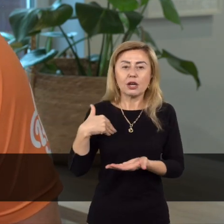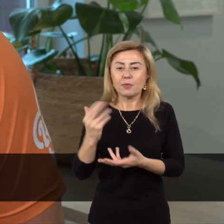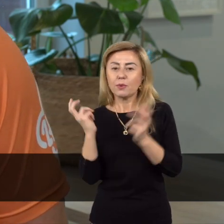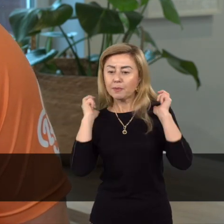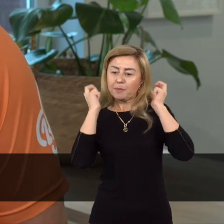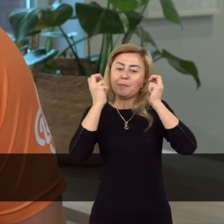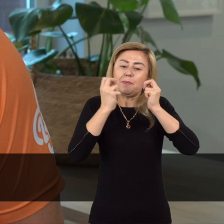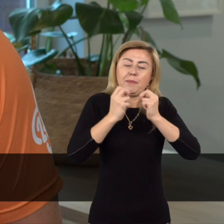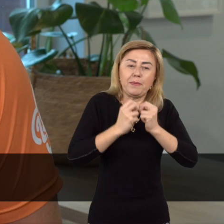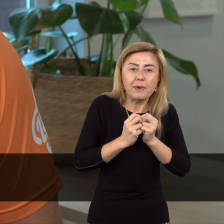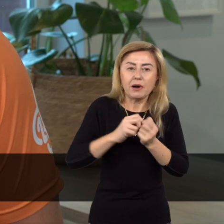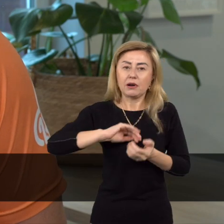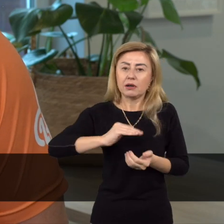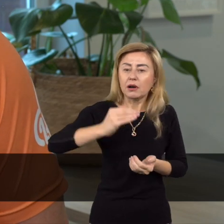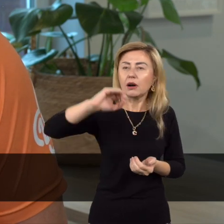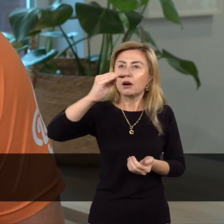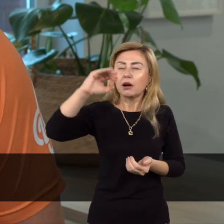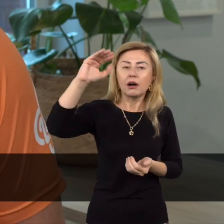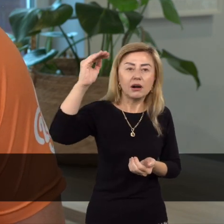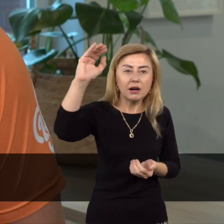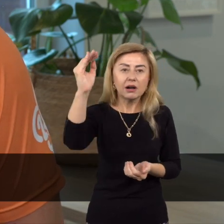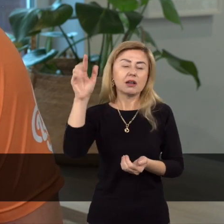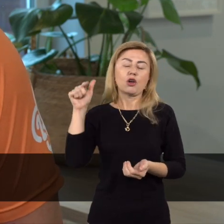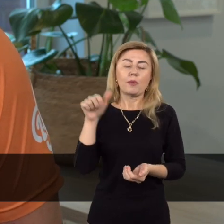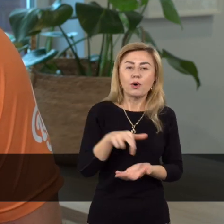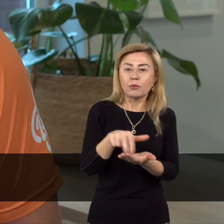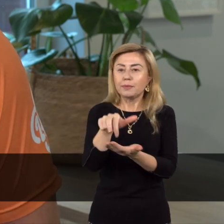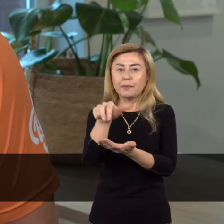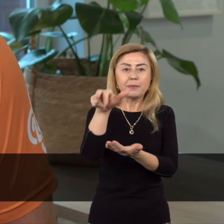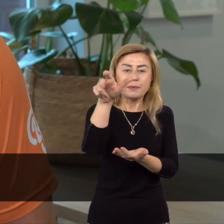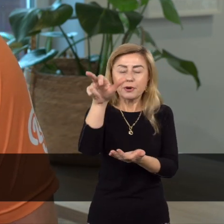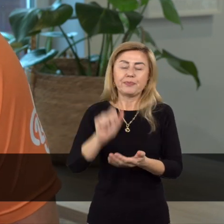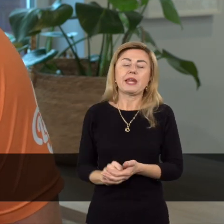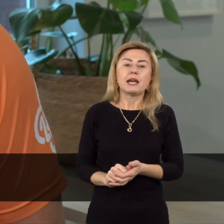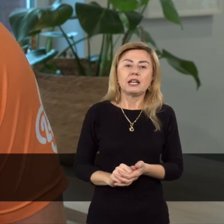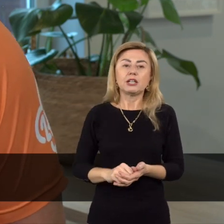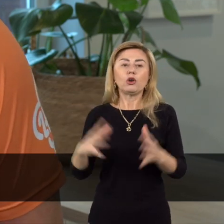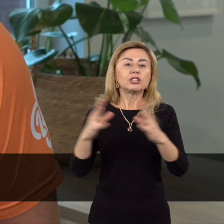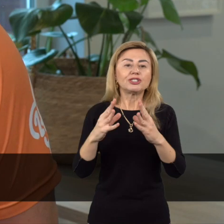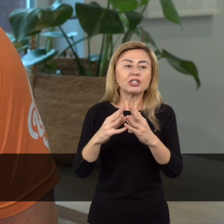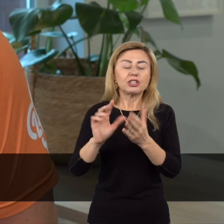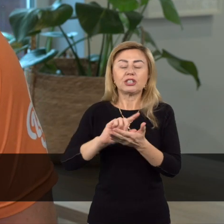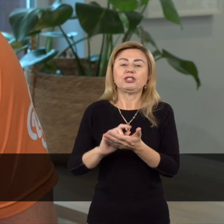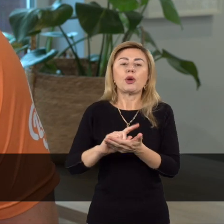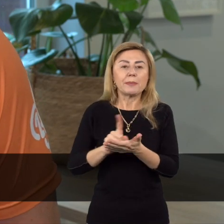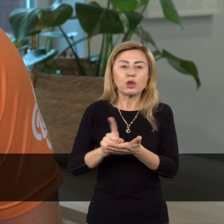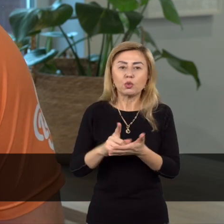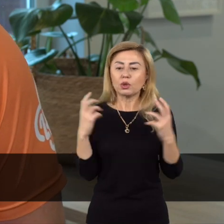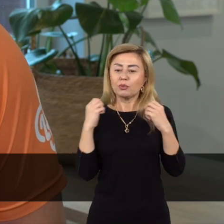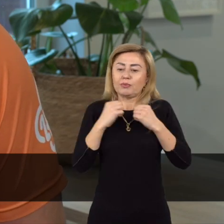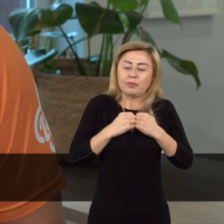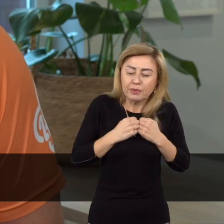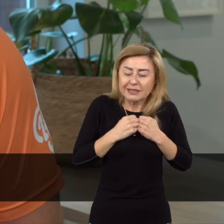dwóch jego kolegów poszliśmy z Marcinem na Giewont. I proszę sobie wyobrazić, że po 10 minutach noszenia